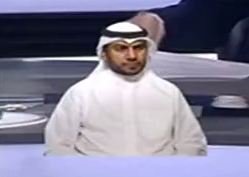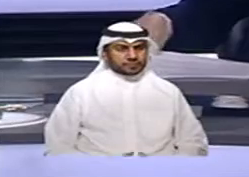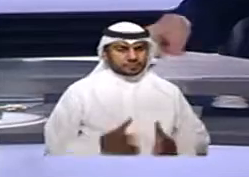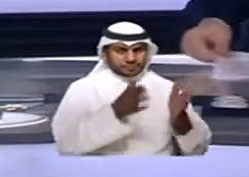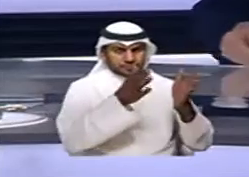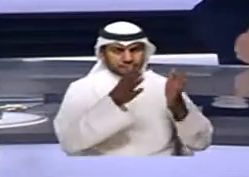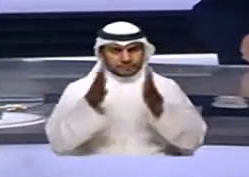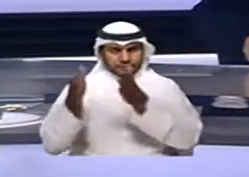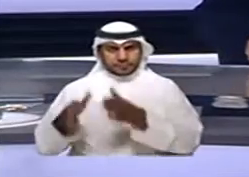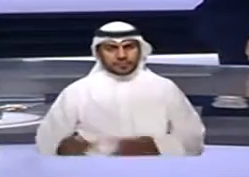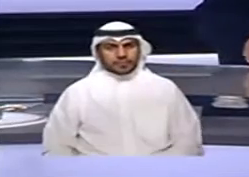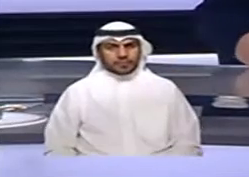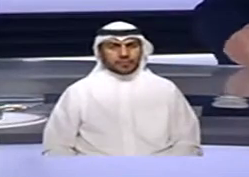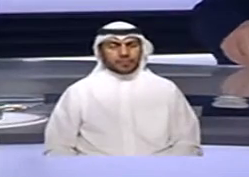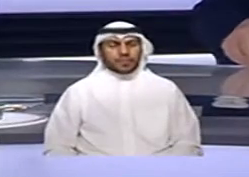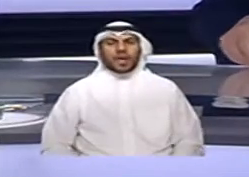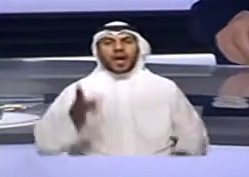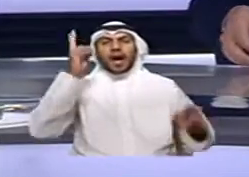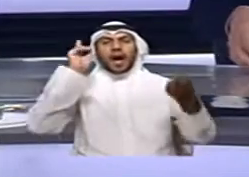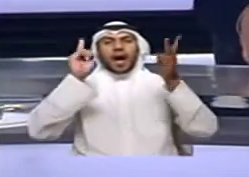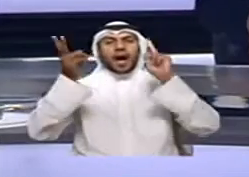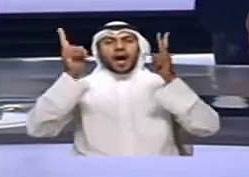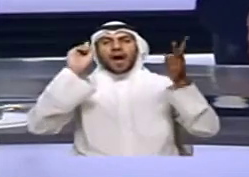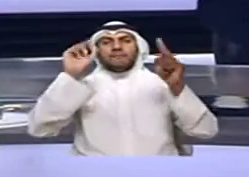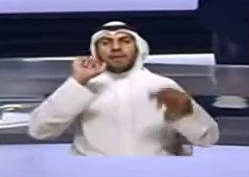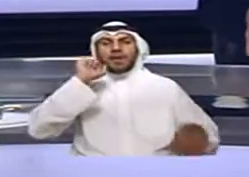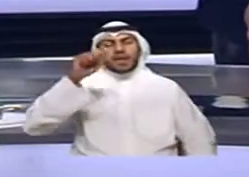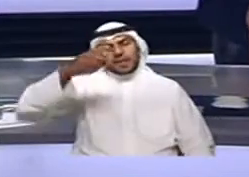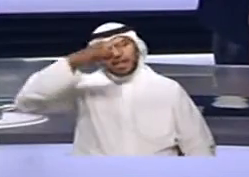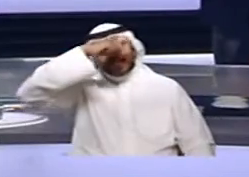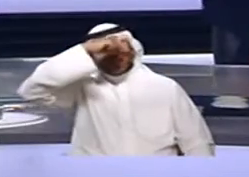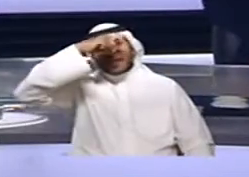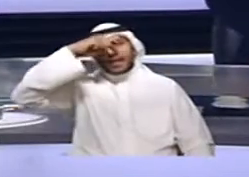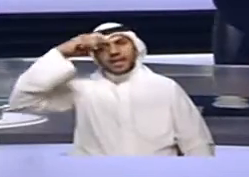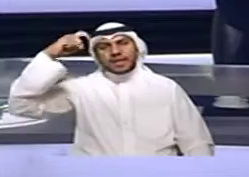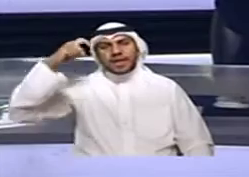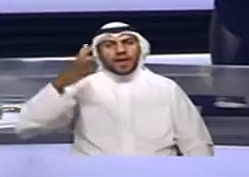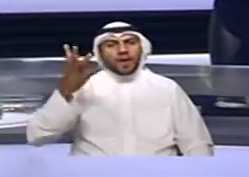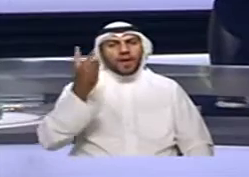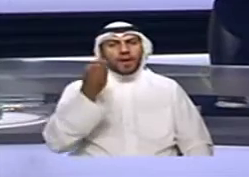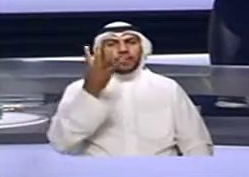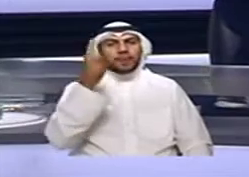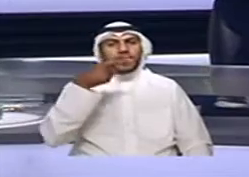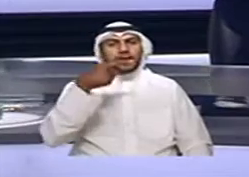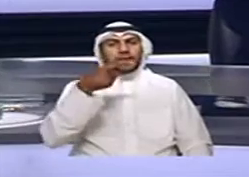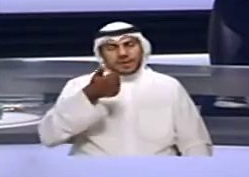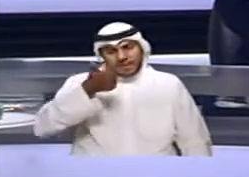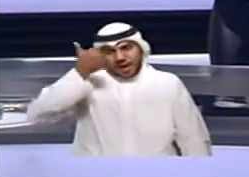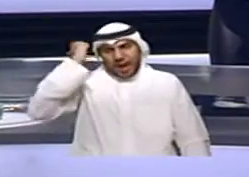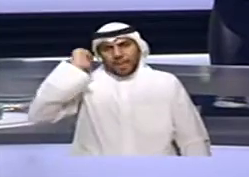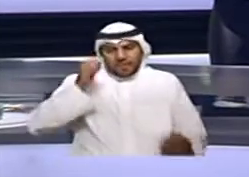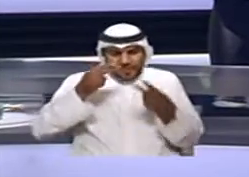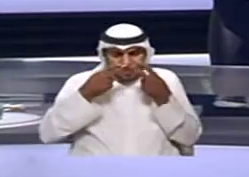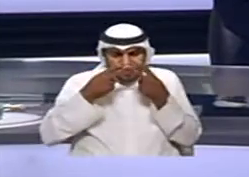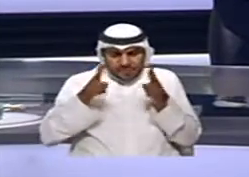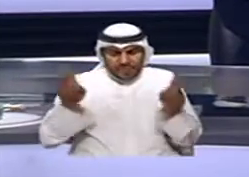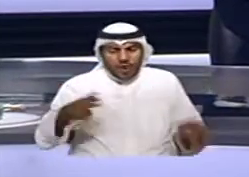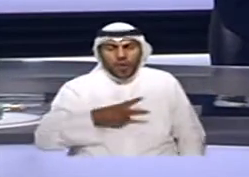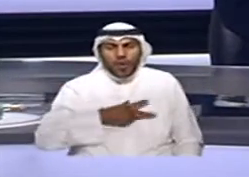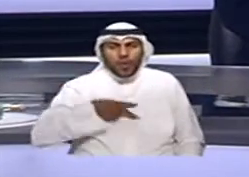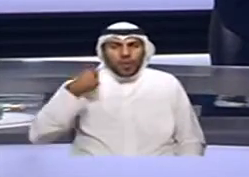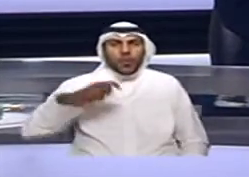انطلق مهرجان صيفي ثقافي في دورته 14 يوم أمس تحت رعاية معالي وزير الإعلام ووزير